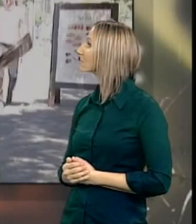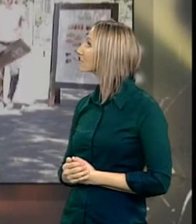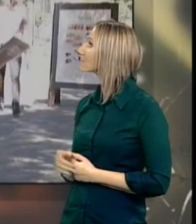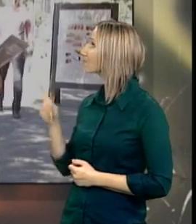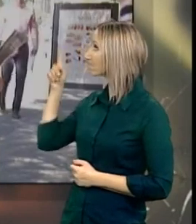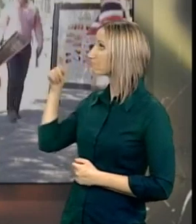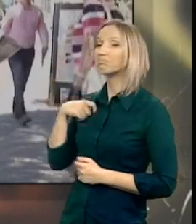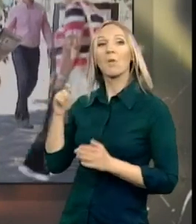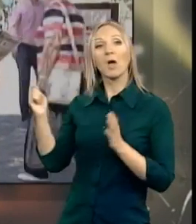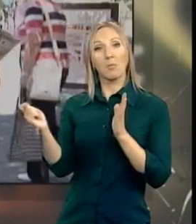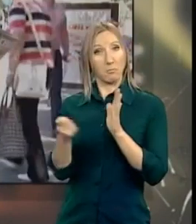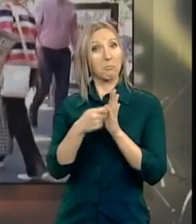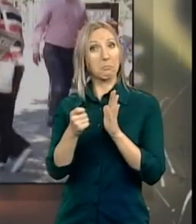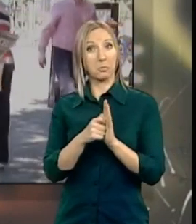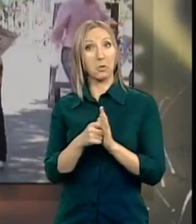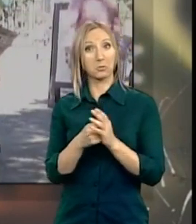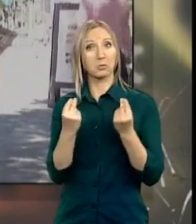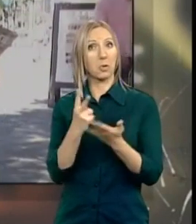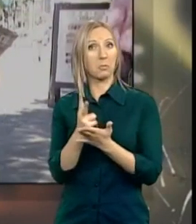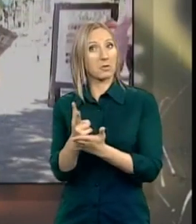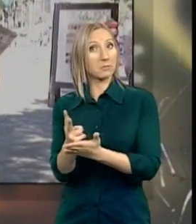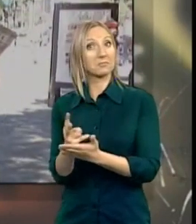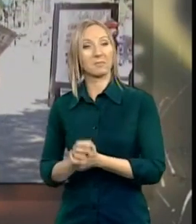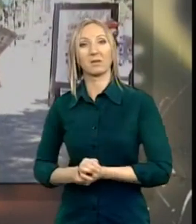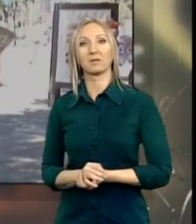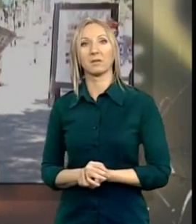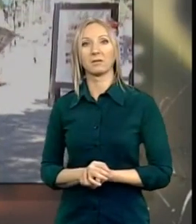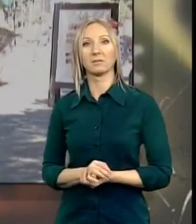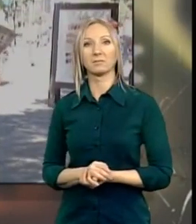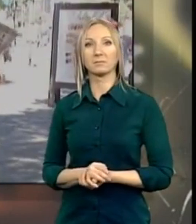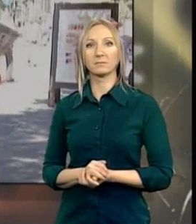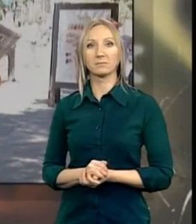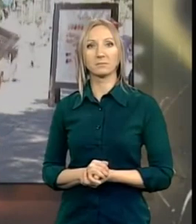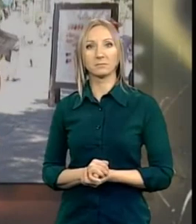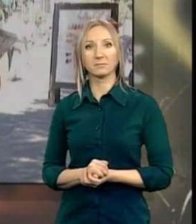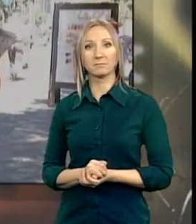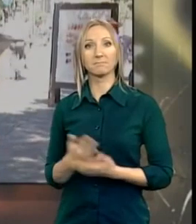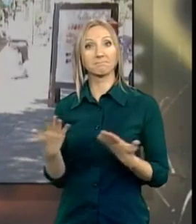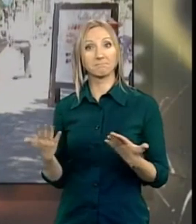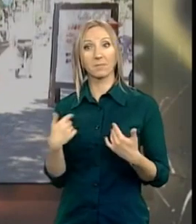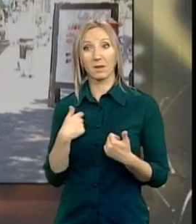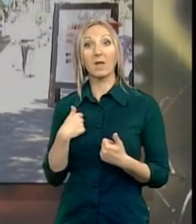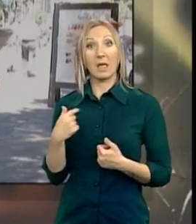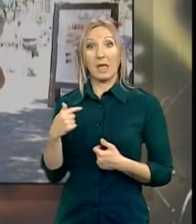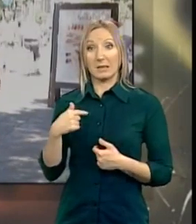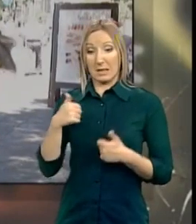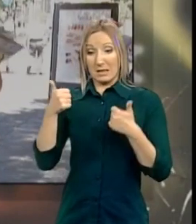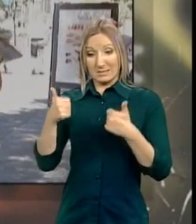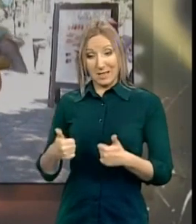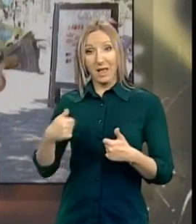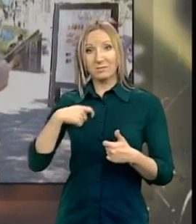Prodaja mi ide dobro. I šta su ti proglasili, šta si postala? Da sam postala najbolji